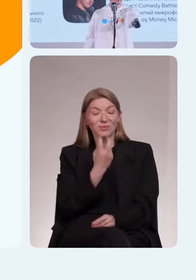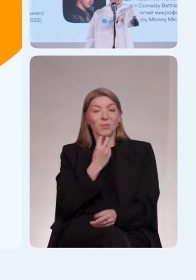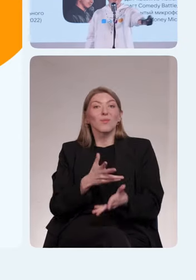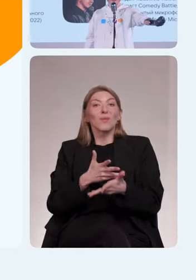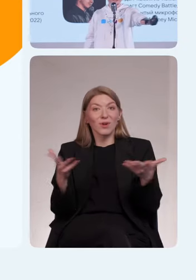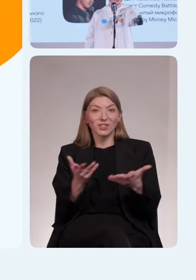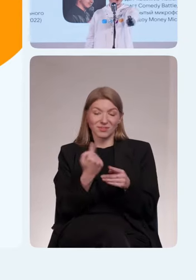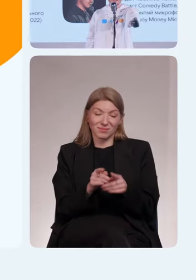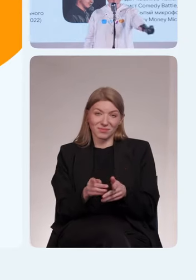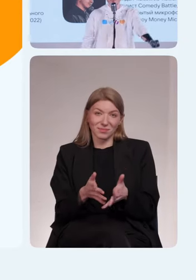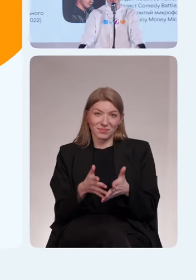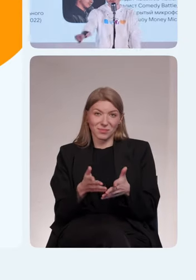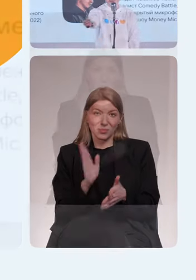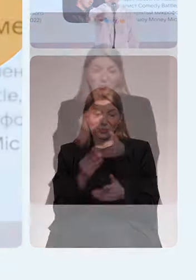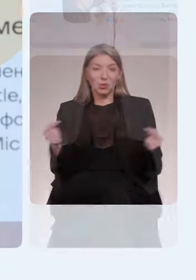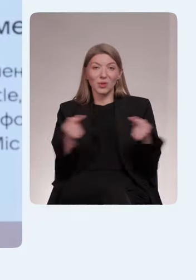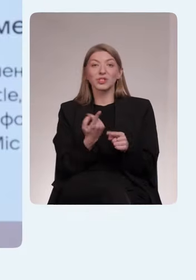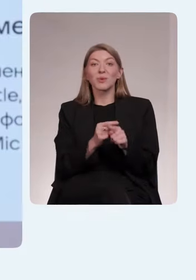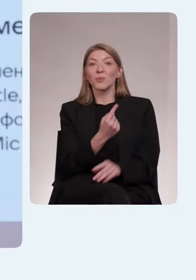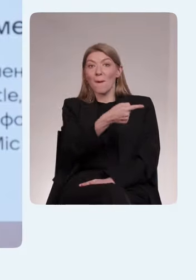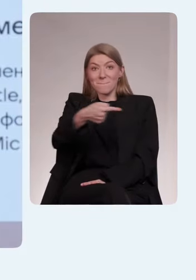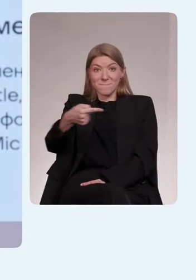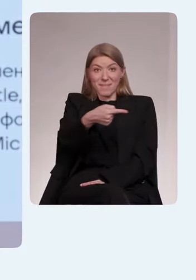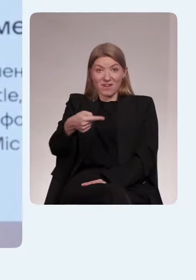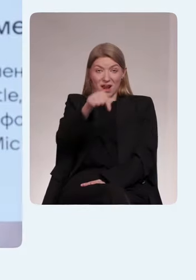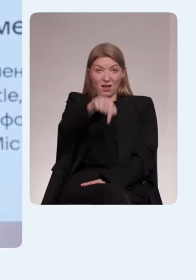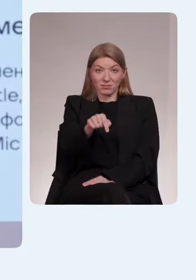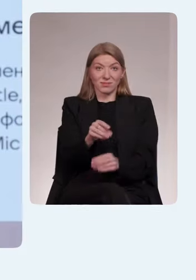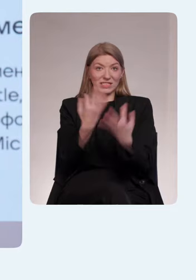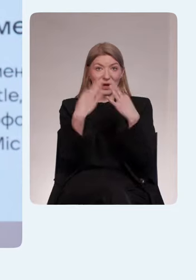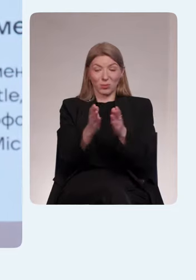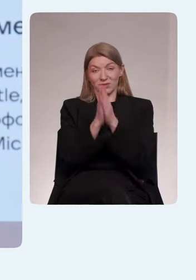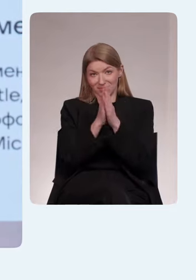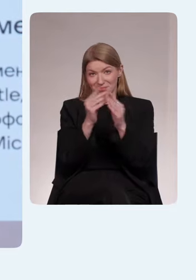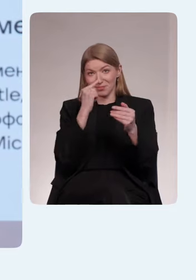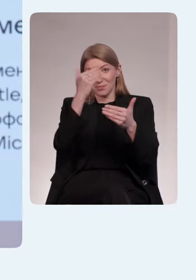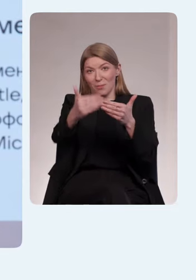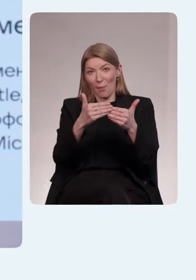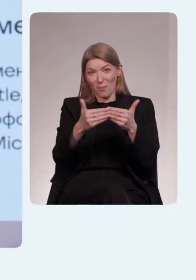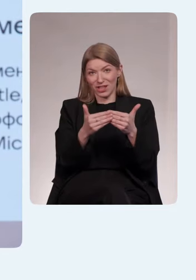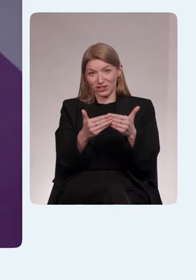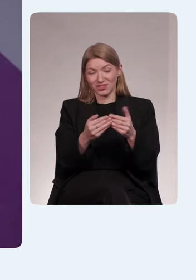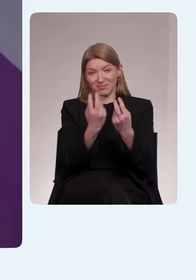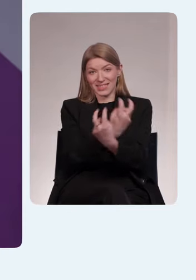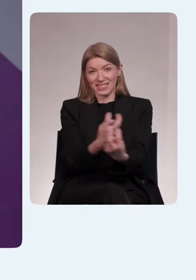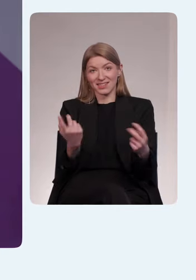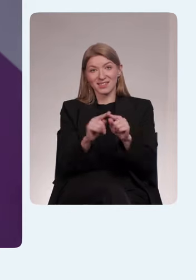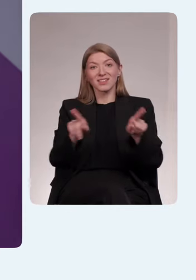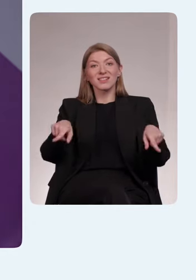если что, тут первый ряд вот буквально свободен. Не стесняйтесь, проходите, поплотнее садитесь. Это